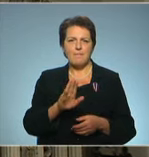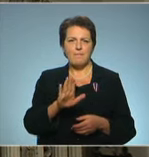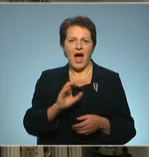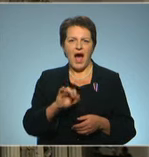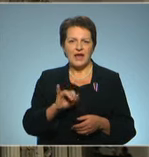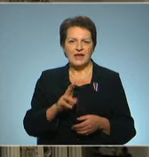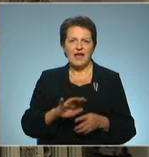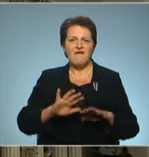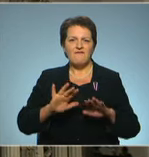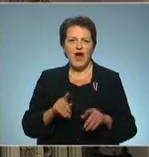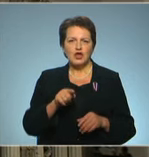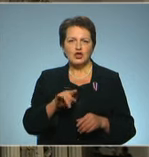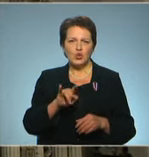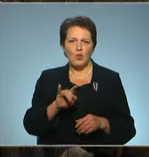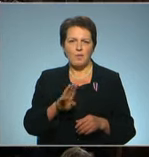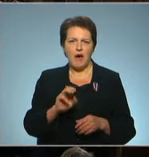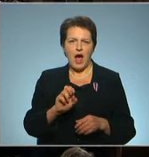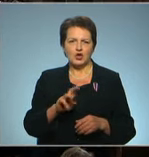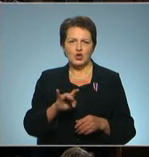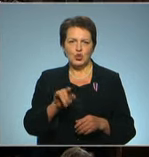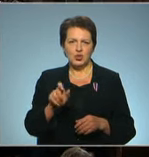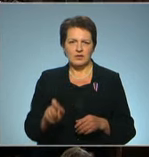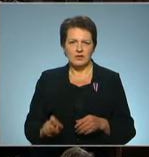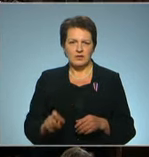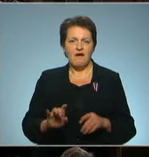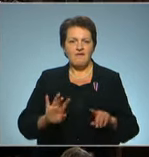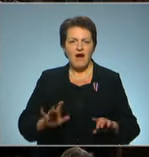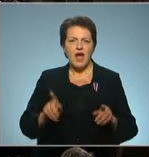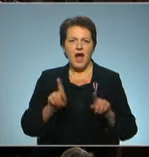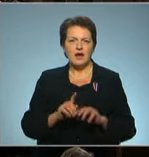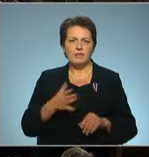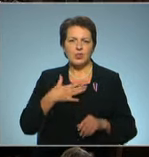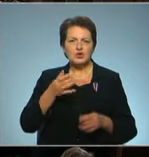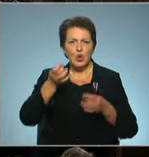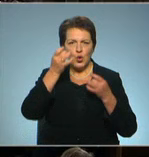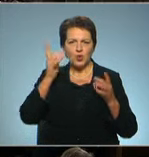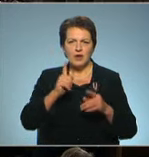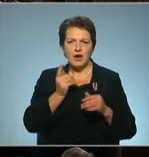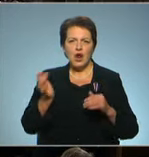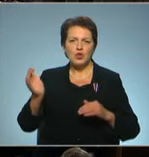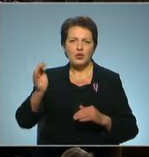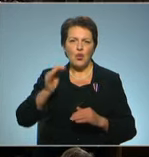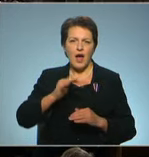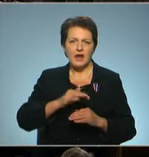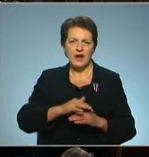vai to pašu Hariju Tumanu. Vai arī mūsu kultūra ir norieta stadijā.